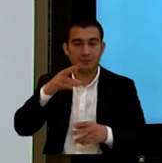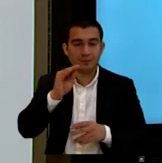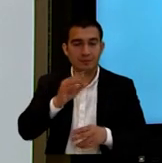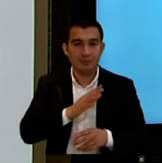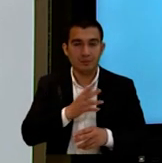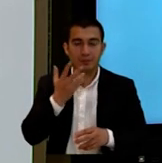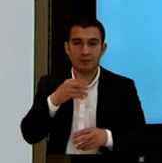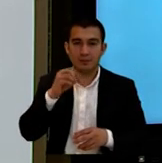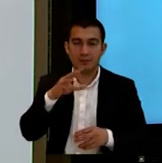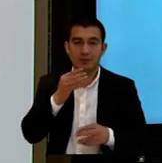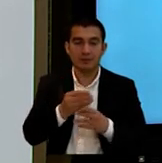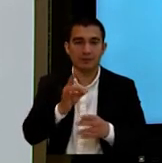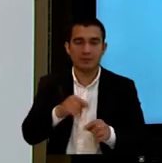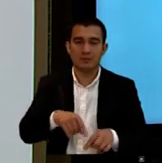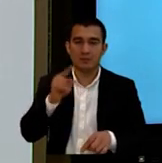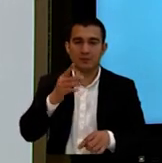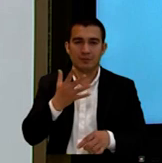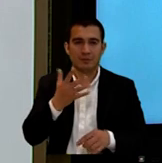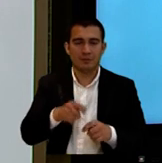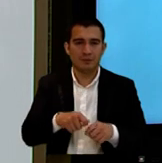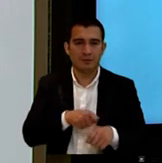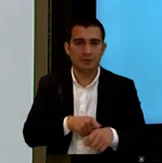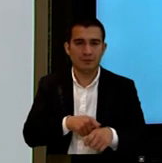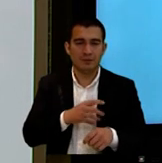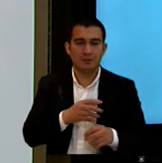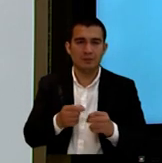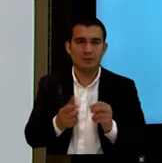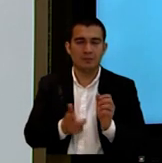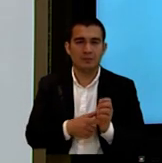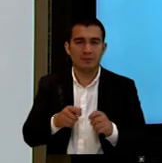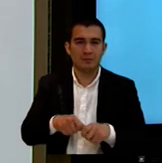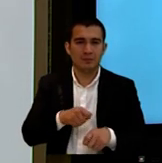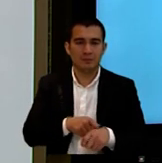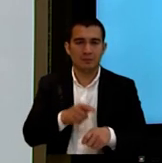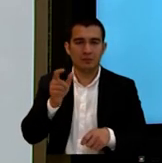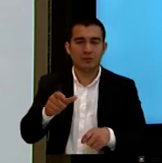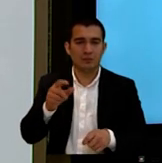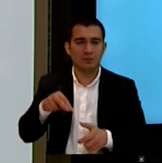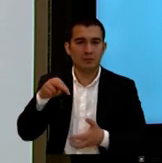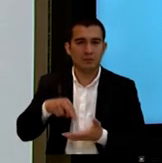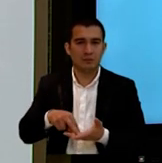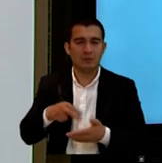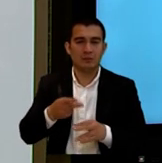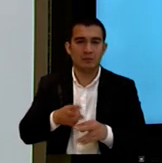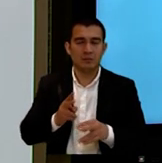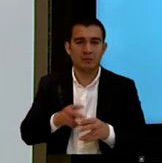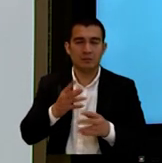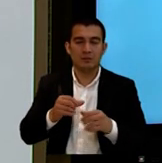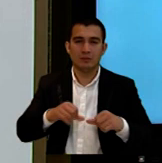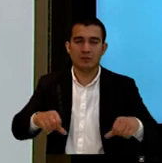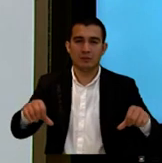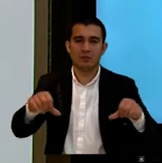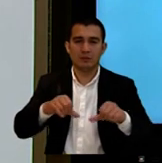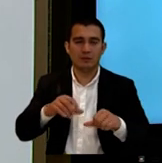Chiroqli ustunning balandligi 5 metr bo'lib, undan 17 metr uzoqlikda turgan odamning soyasi maydonning chegarasiga